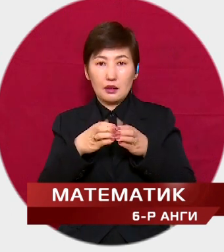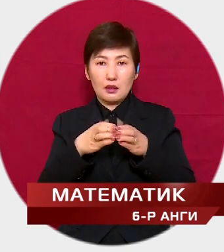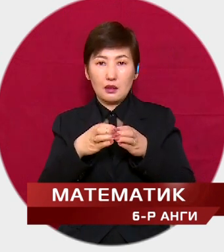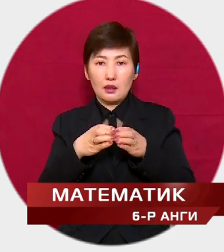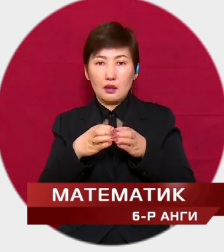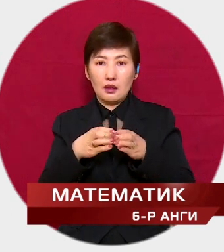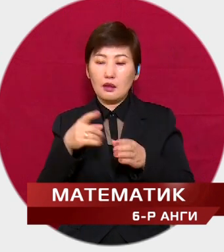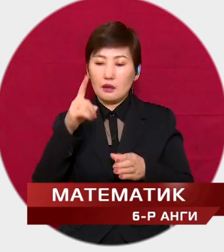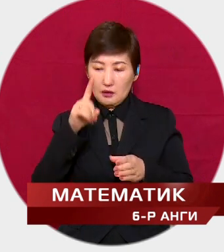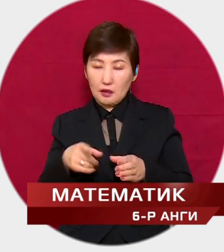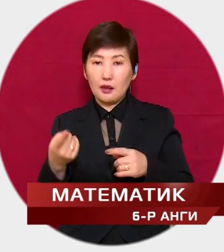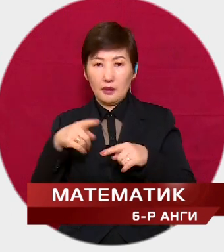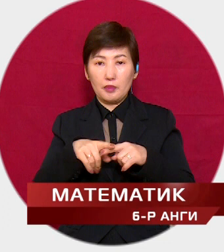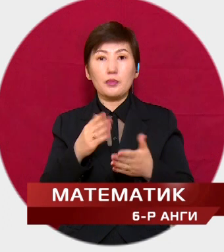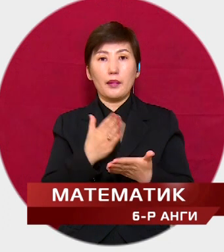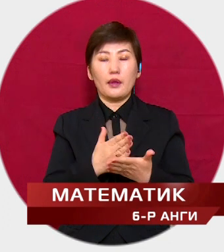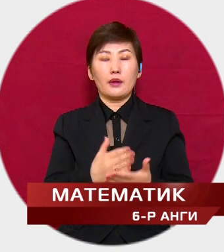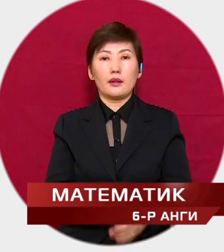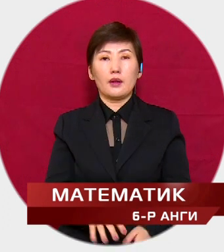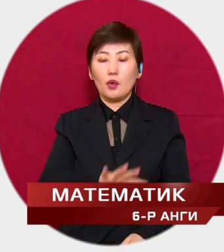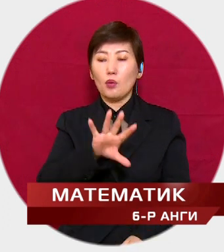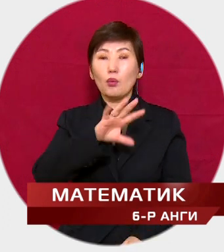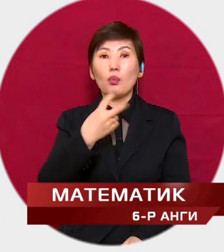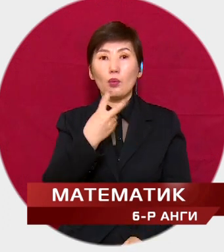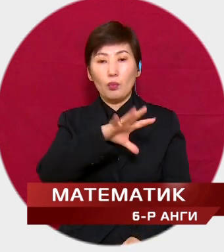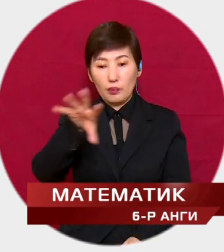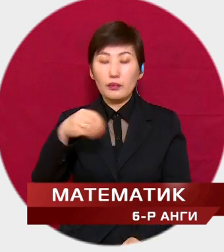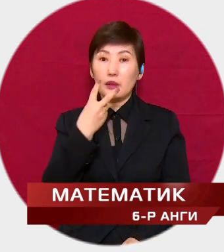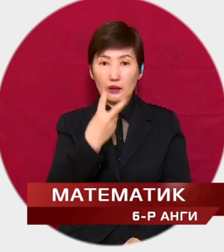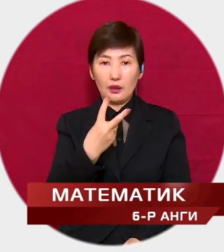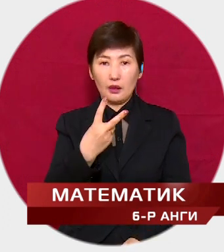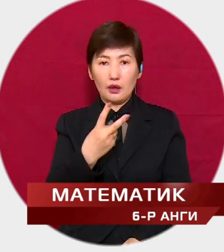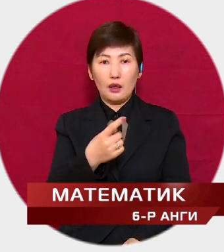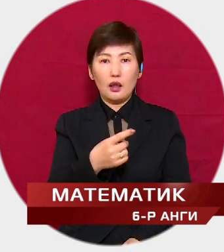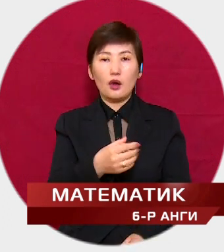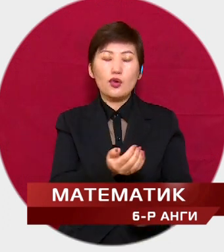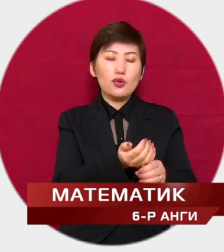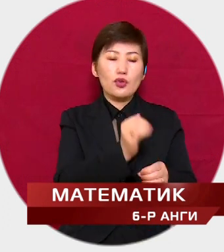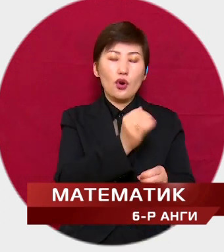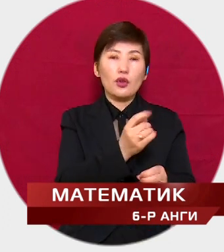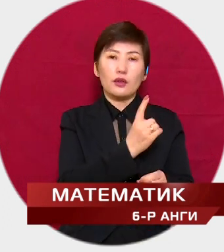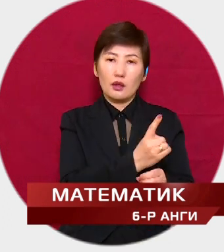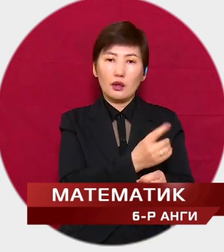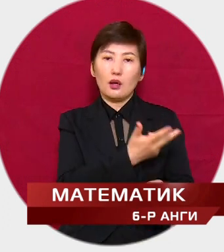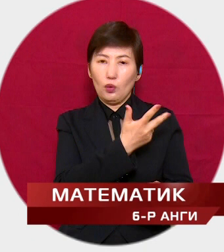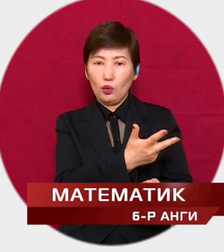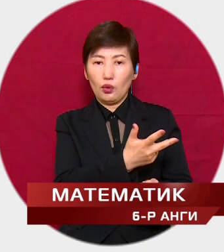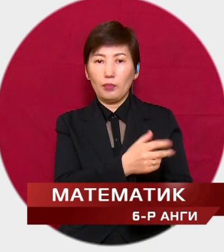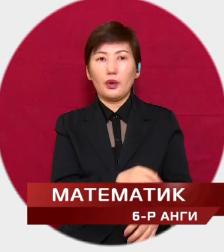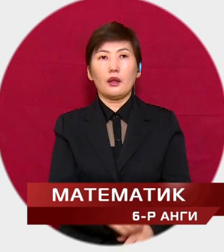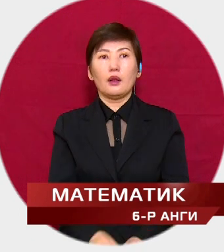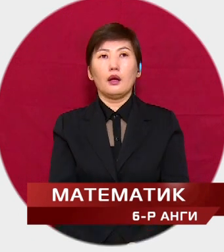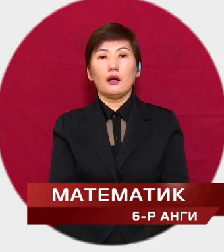нэг зураасаар тэмдэглэнэ гэсэн үг. За одоо бүгдээрээ эндээс харахад шоо маань нэг нүдэрээ 3 удаа буусан учраас 1